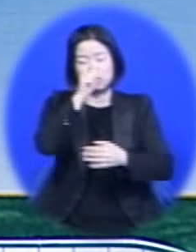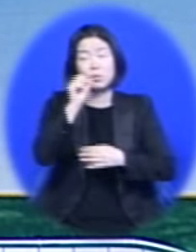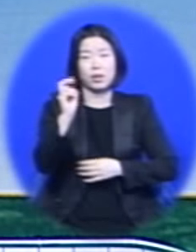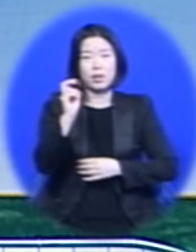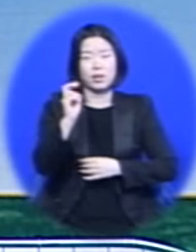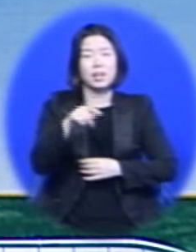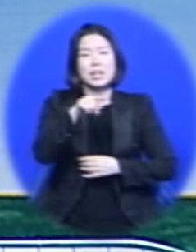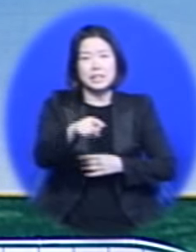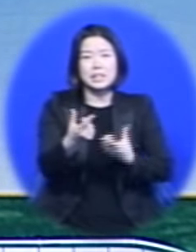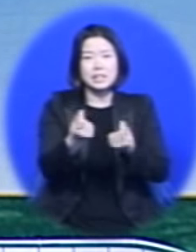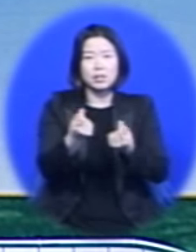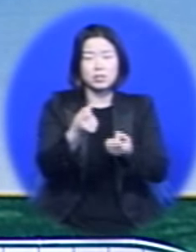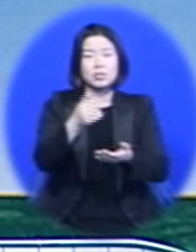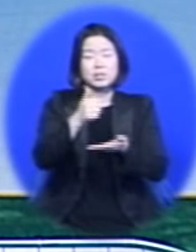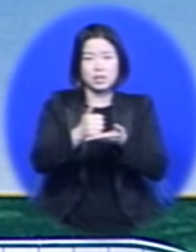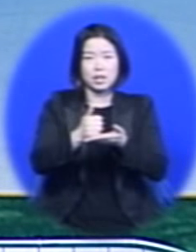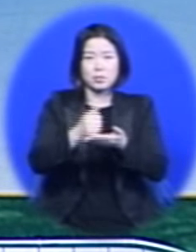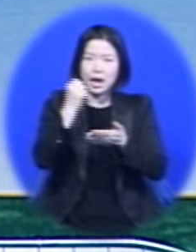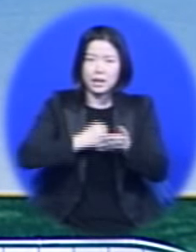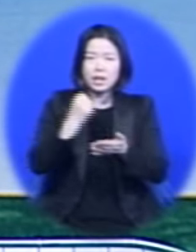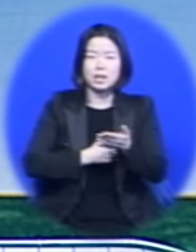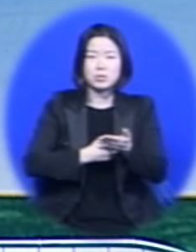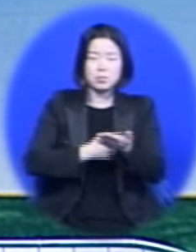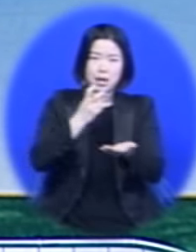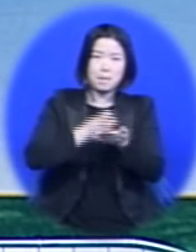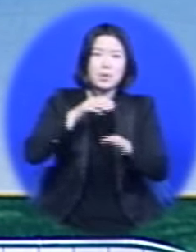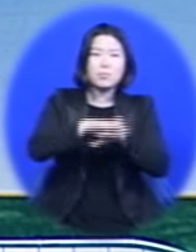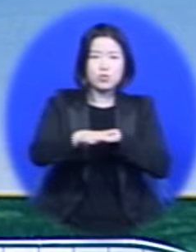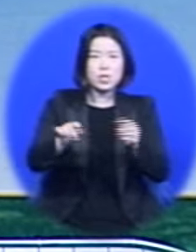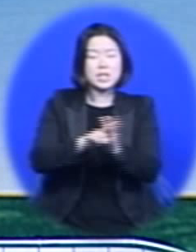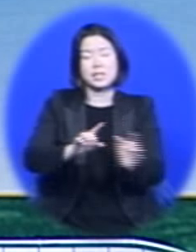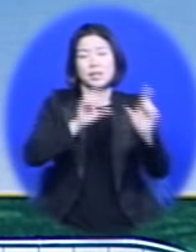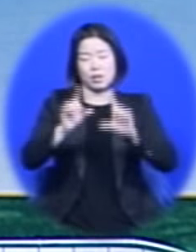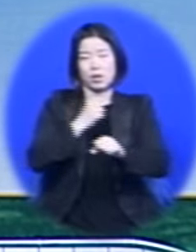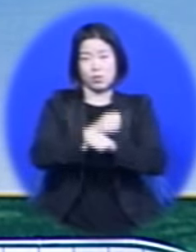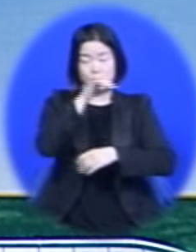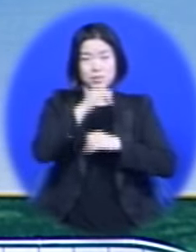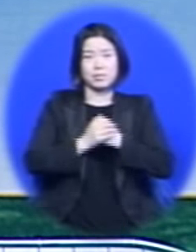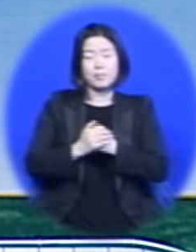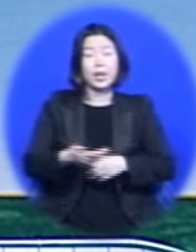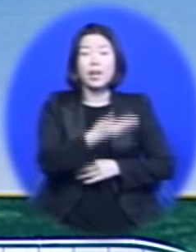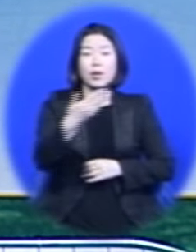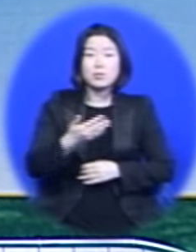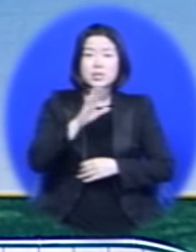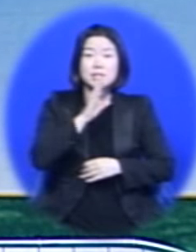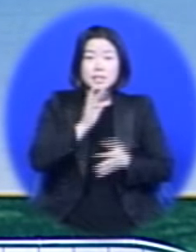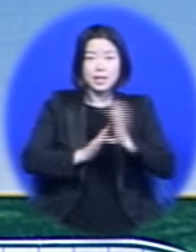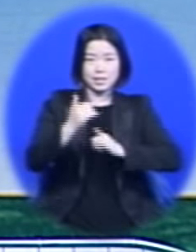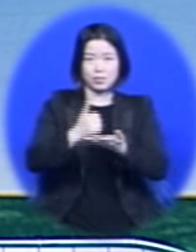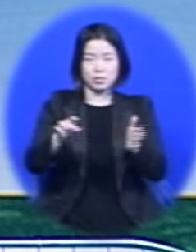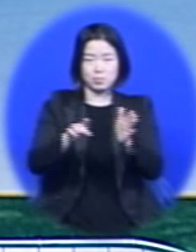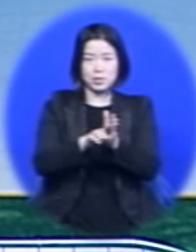그런 분들은 안타깝지만 율법주의 신앙생활을 하고 있는 겁니다. 여러분이 예수를 정말 믿으면 예배